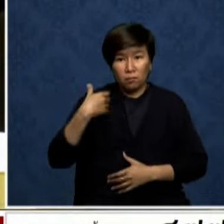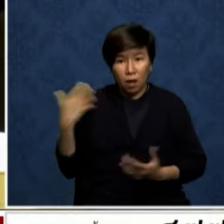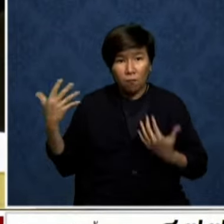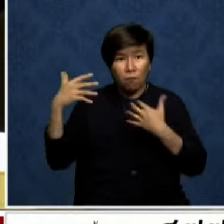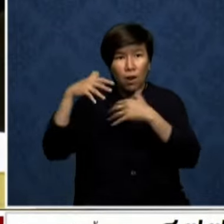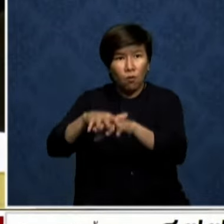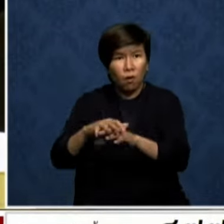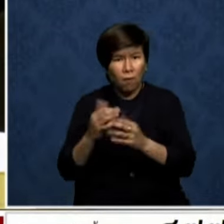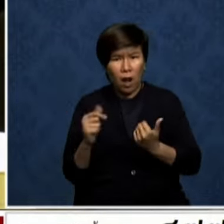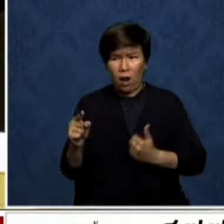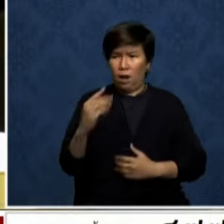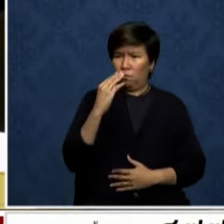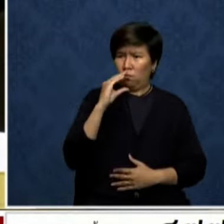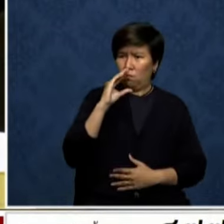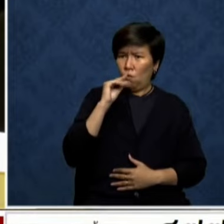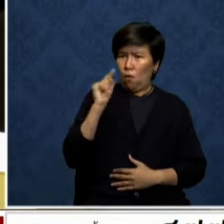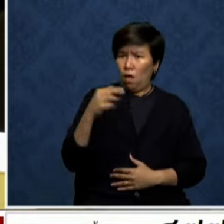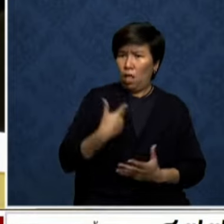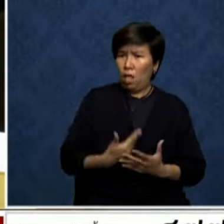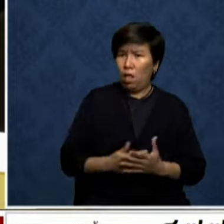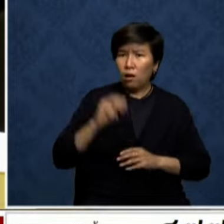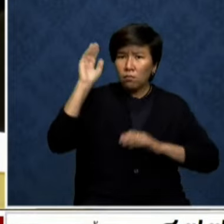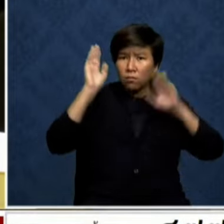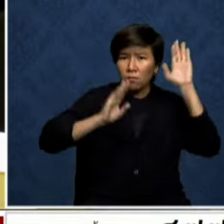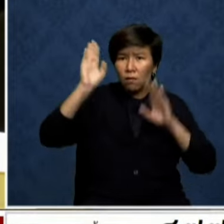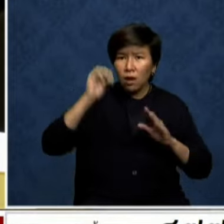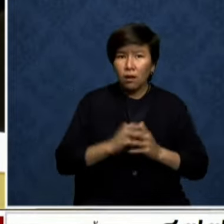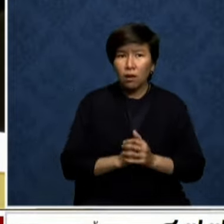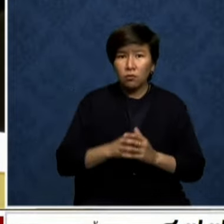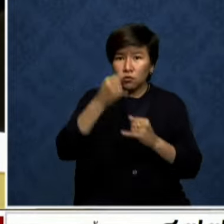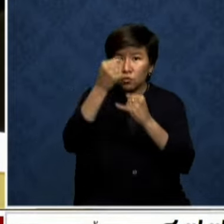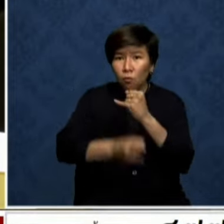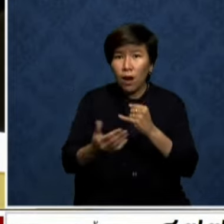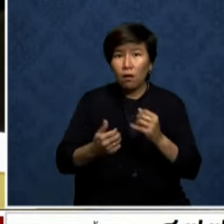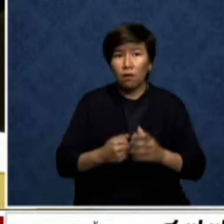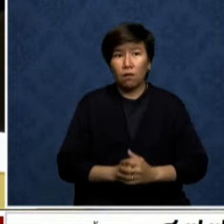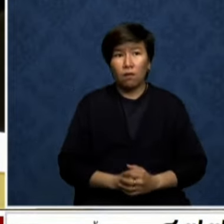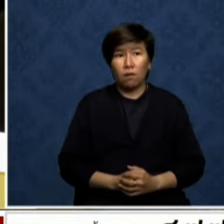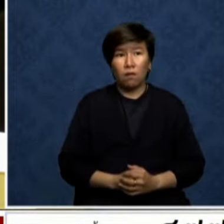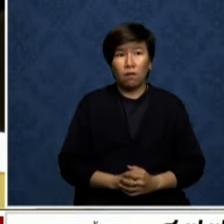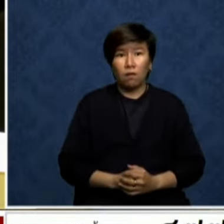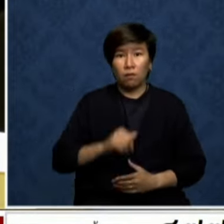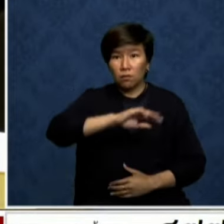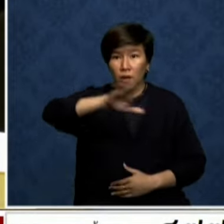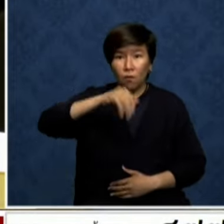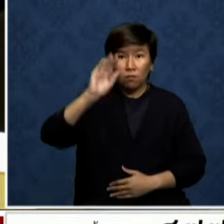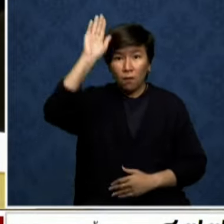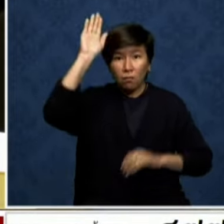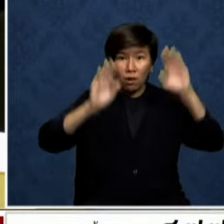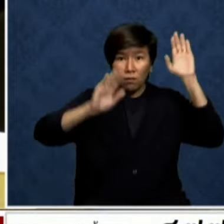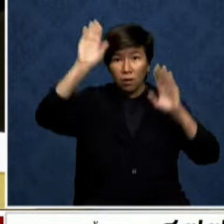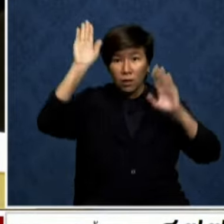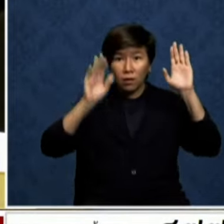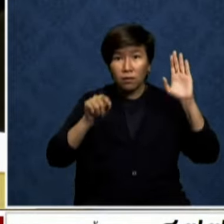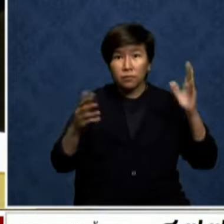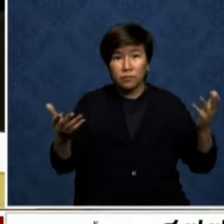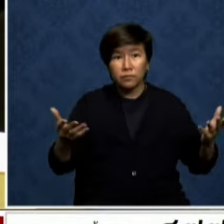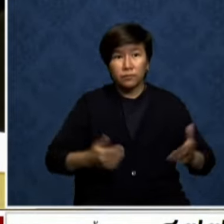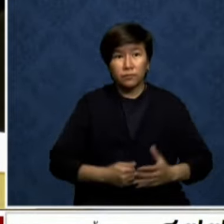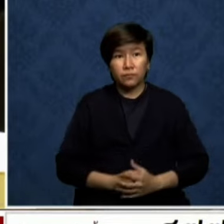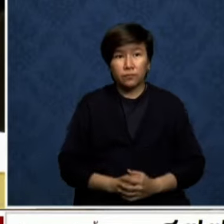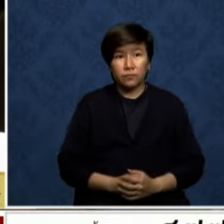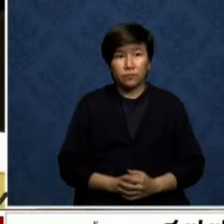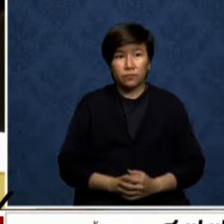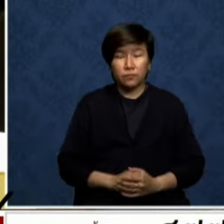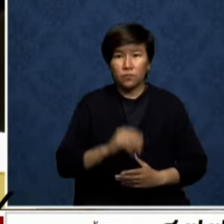้แต่ถทานพูดอย่นี้เราโทวนนี้ครัเอาใหจบโวทกว่ามเปนไรครับลองดูก็ได้ครับถ้